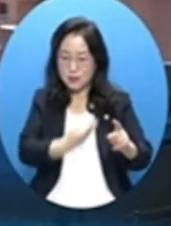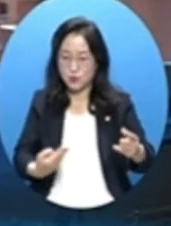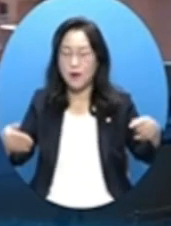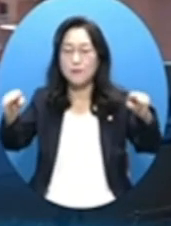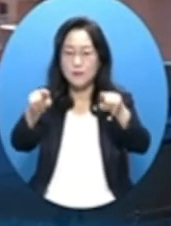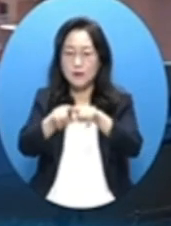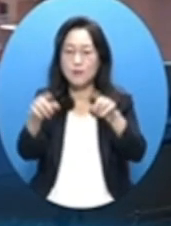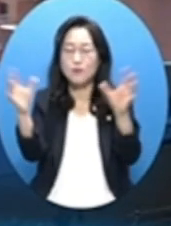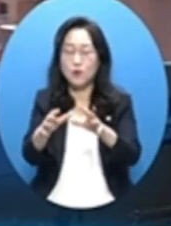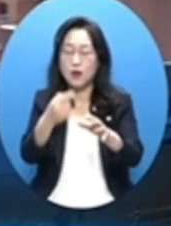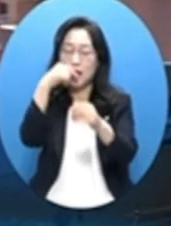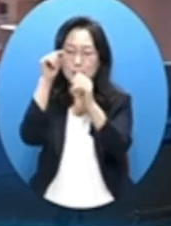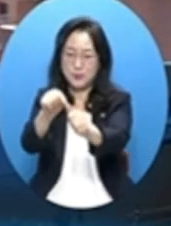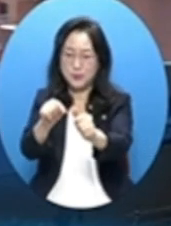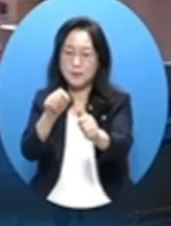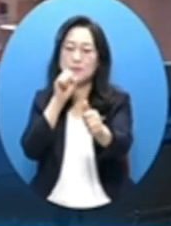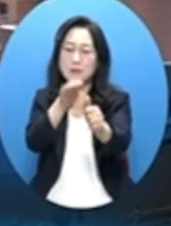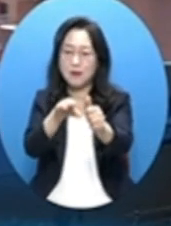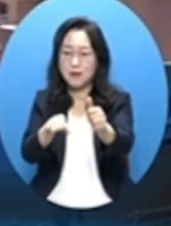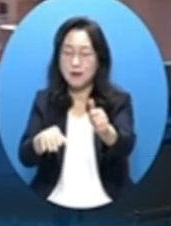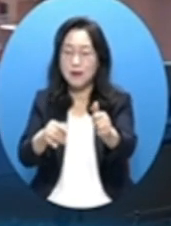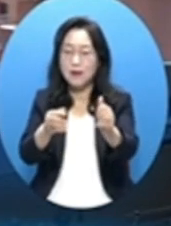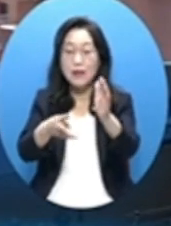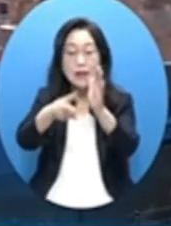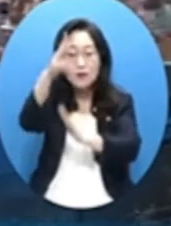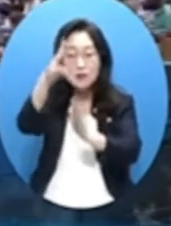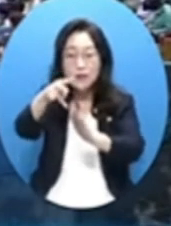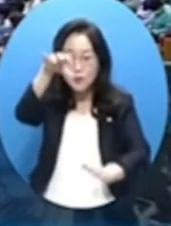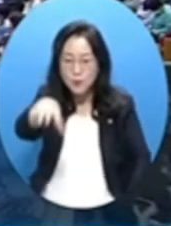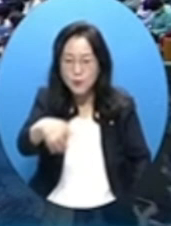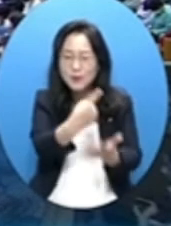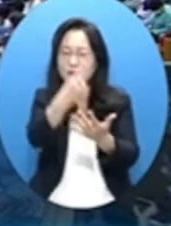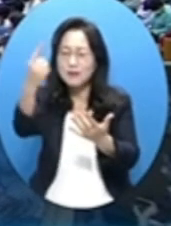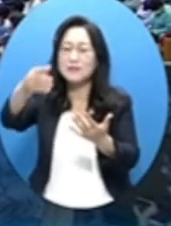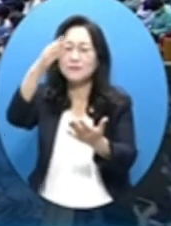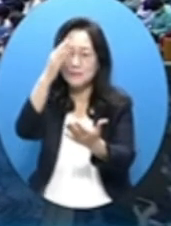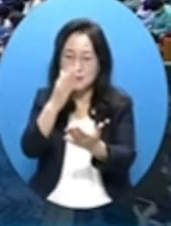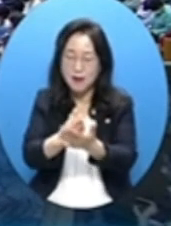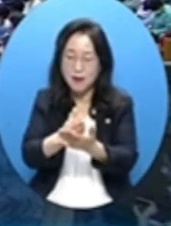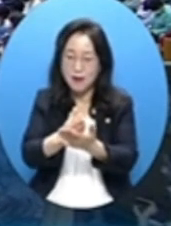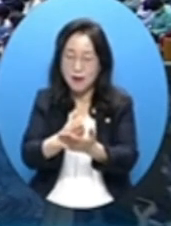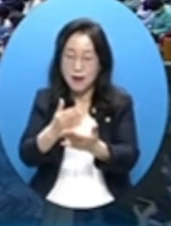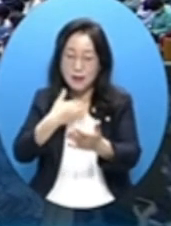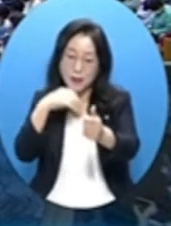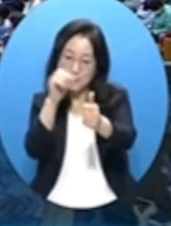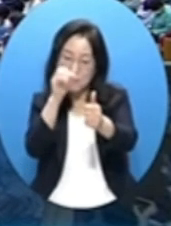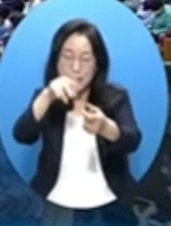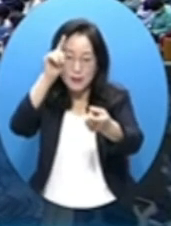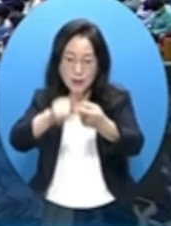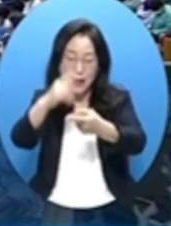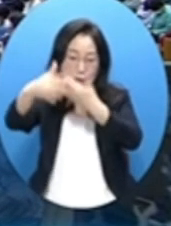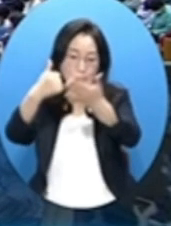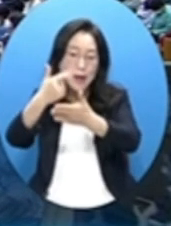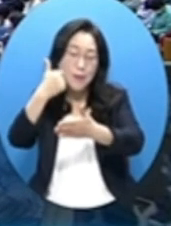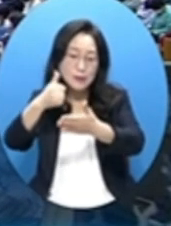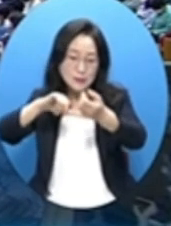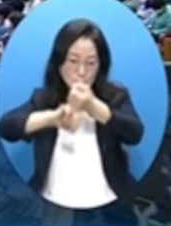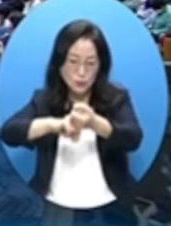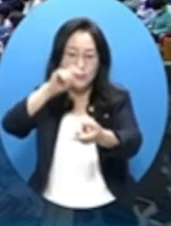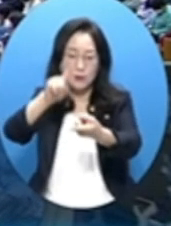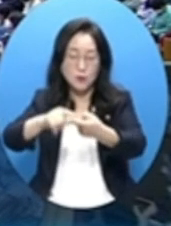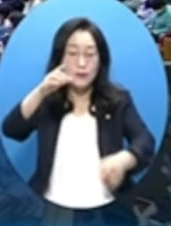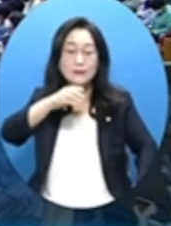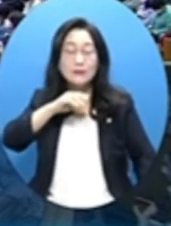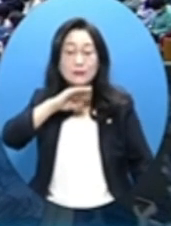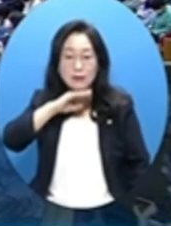그들에게 분부하여 이르시되 예루살렘을 떠나지 말고 내게서 들은 바 아버지께서 약속하신 것을 기다리라.